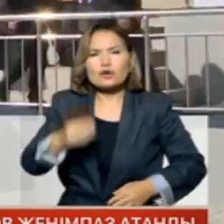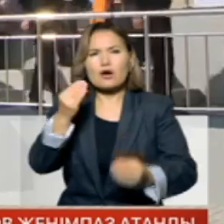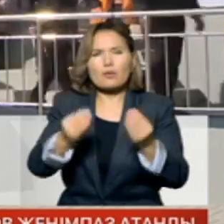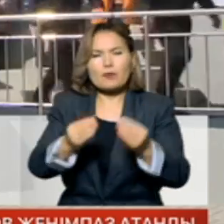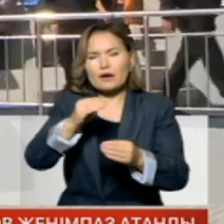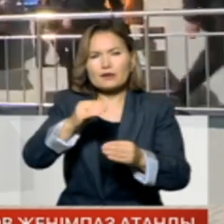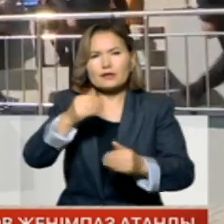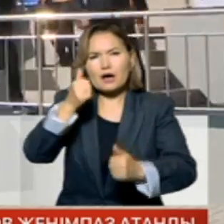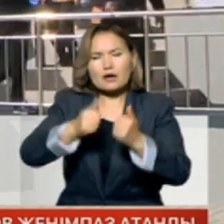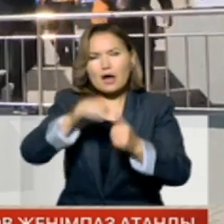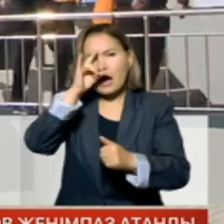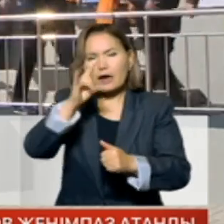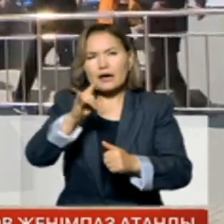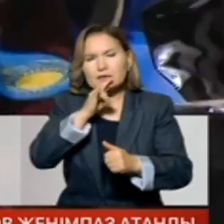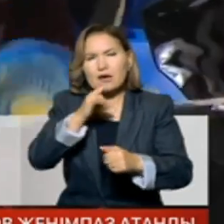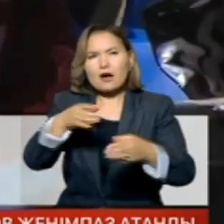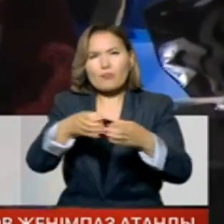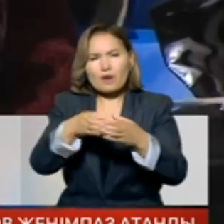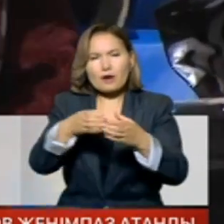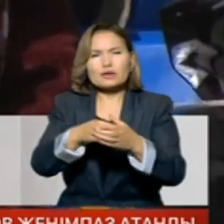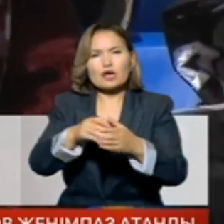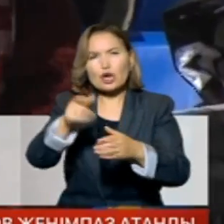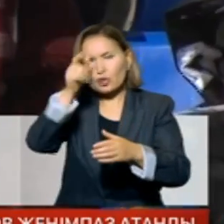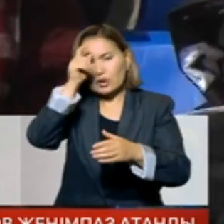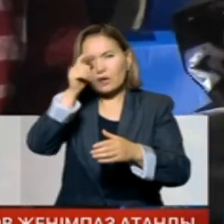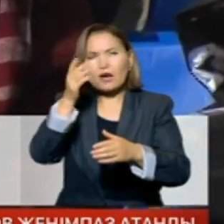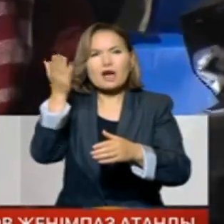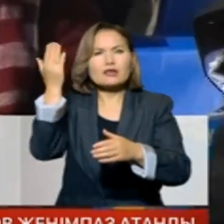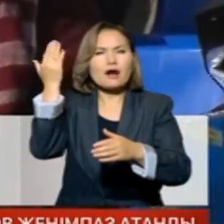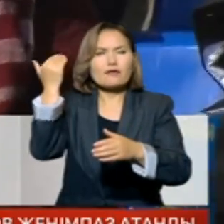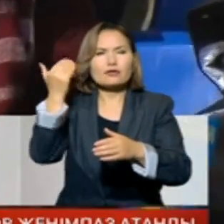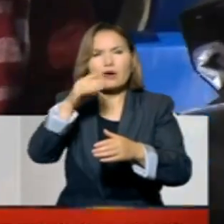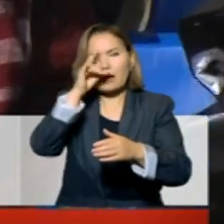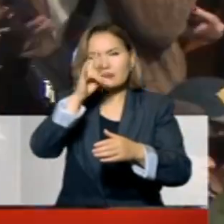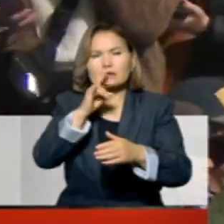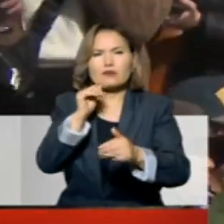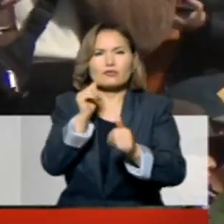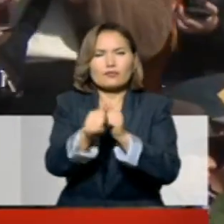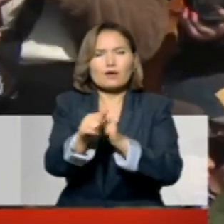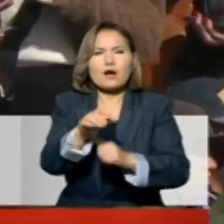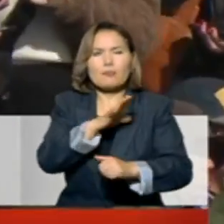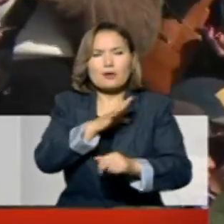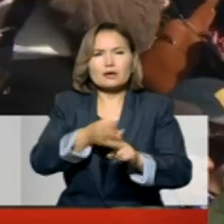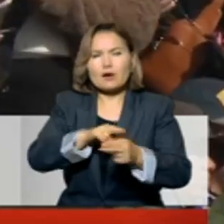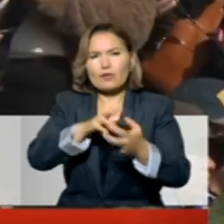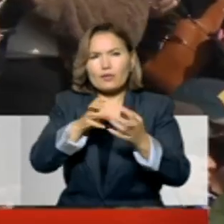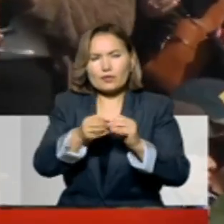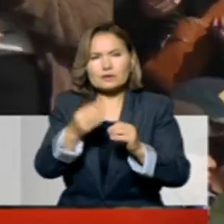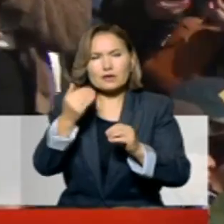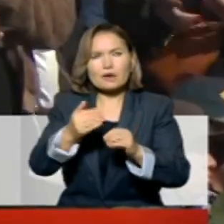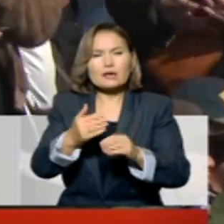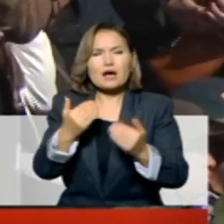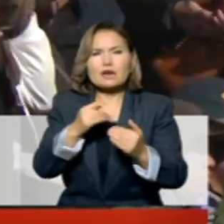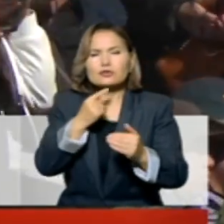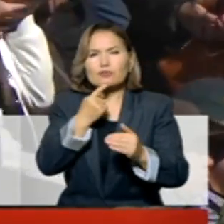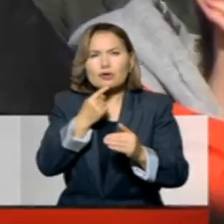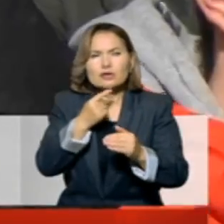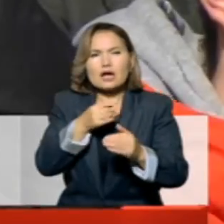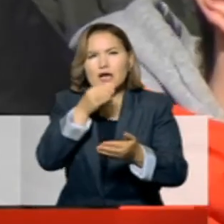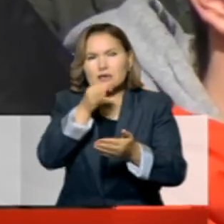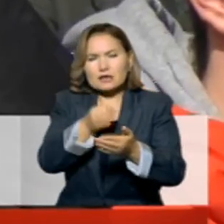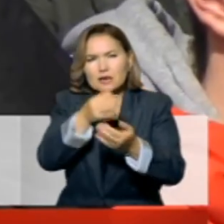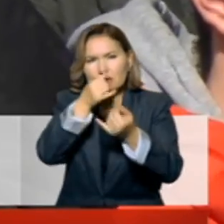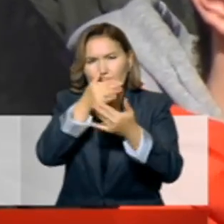Қазақстан құрамасының асығы алшынан түскен болатын. Енді бұл жолы бір болжайту қиын десе